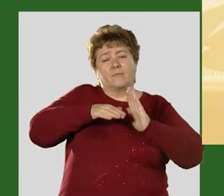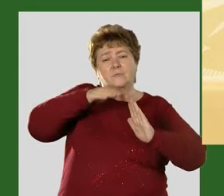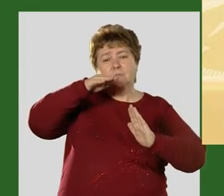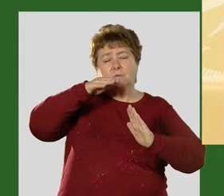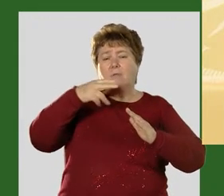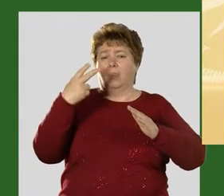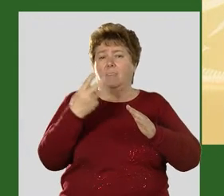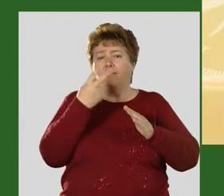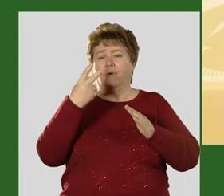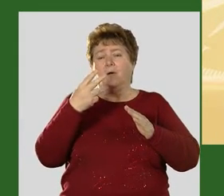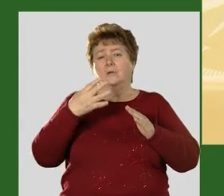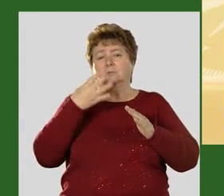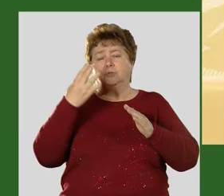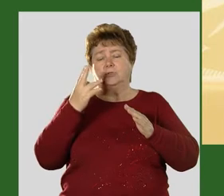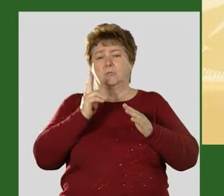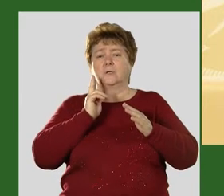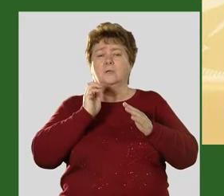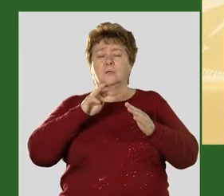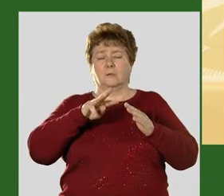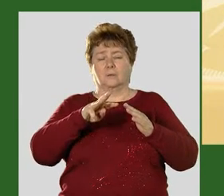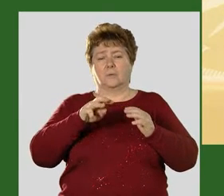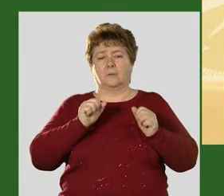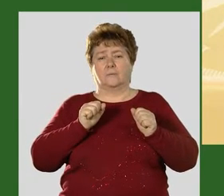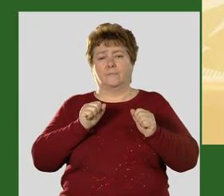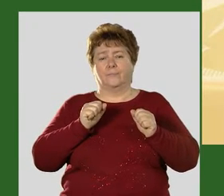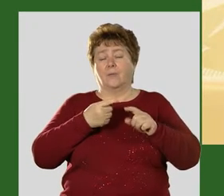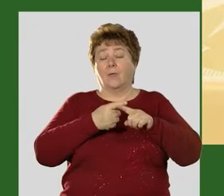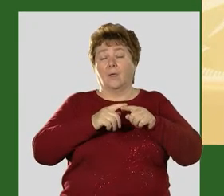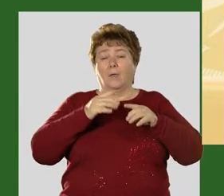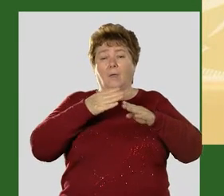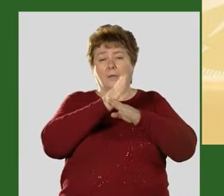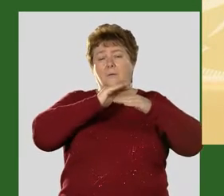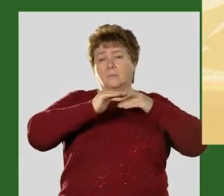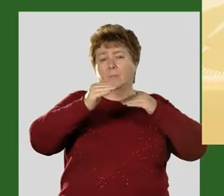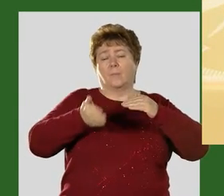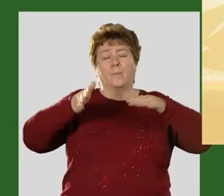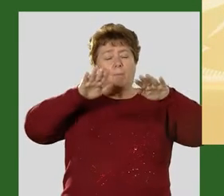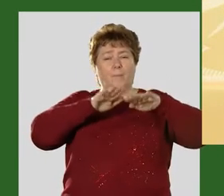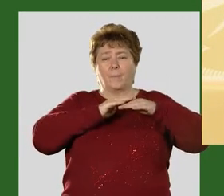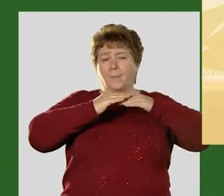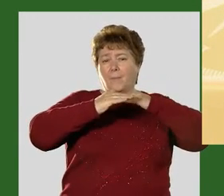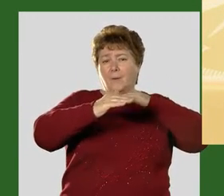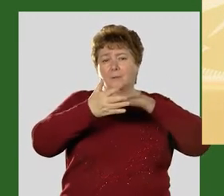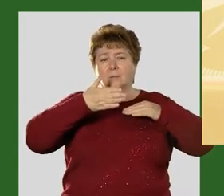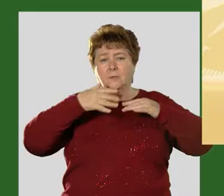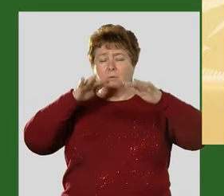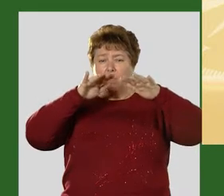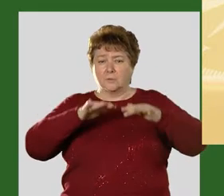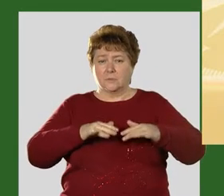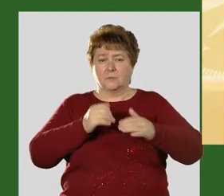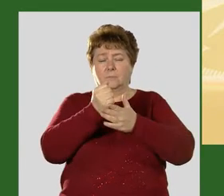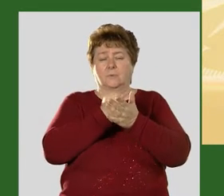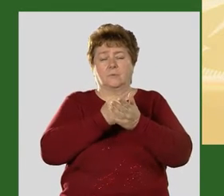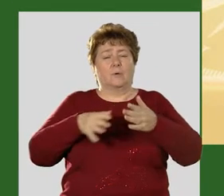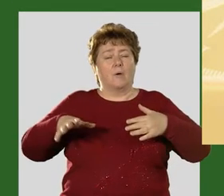высотой 2-4 километра. Эти хребты не покрыты осадочными горными породами.